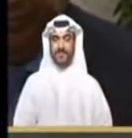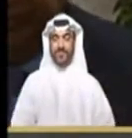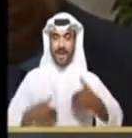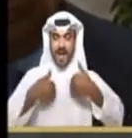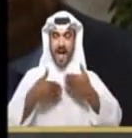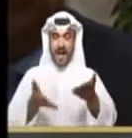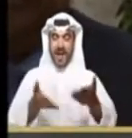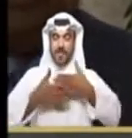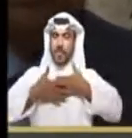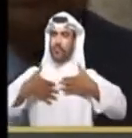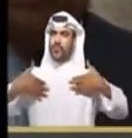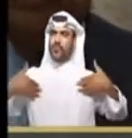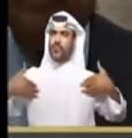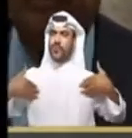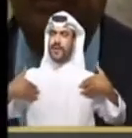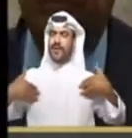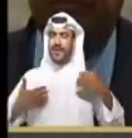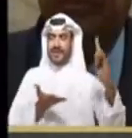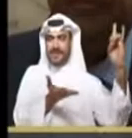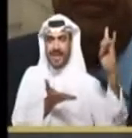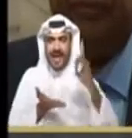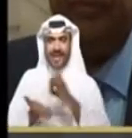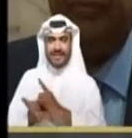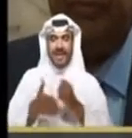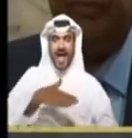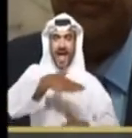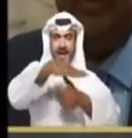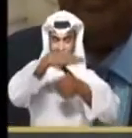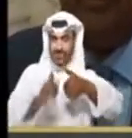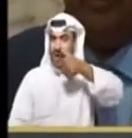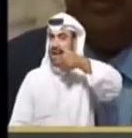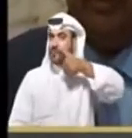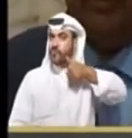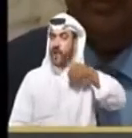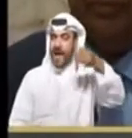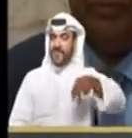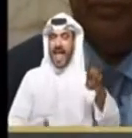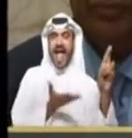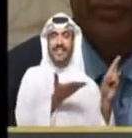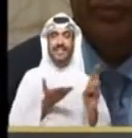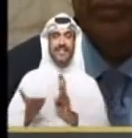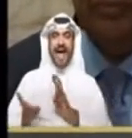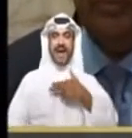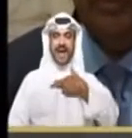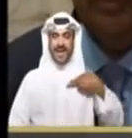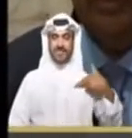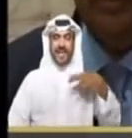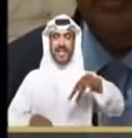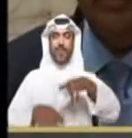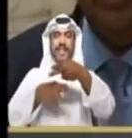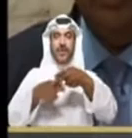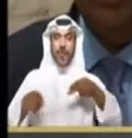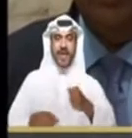نحن في غاية السعادة في الترحيب بفخامة الرئيس عمر البشير في زيارته الرسمية لدولة